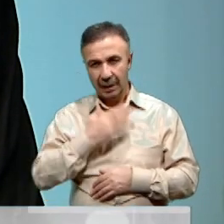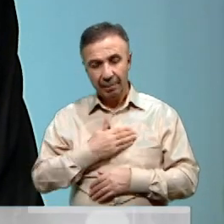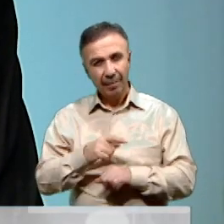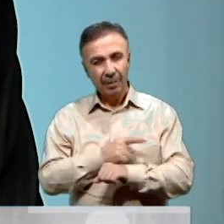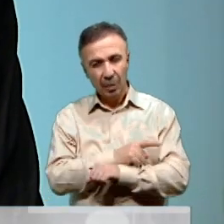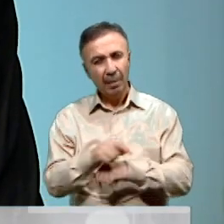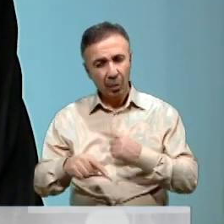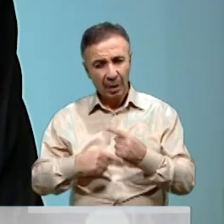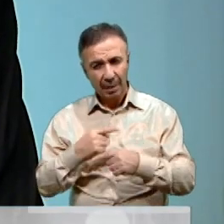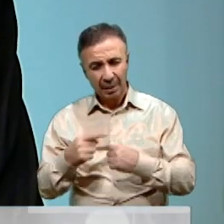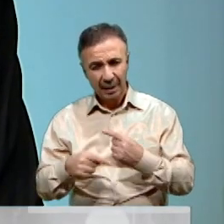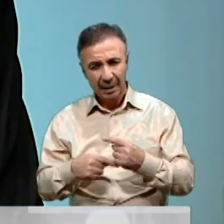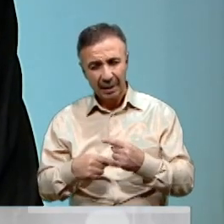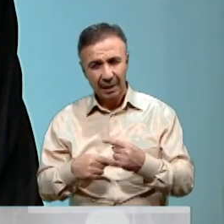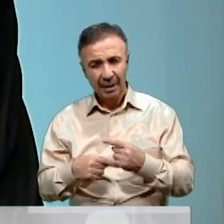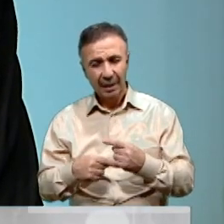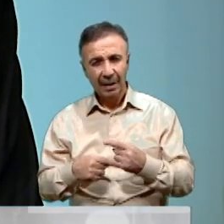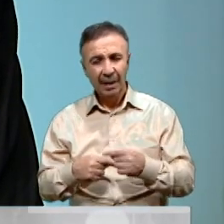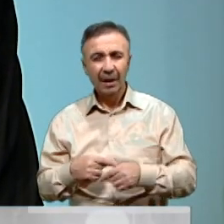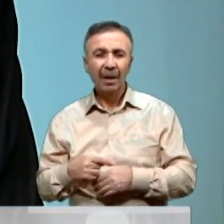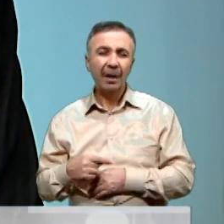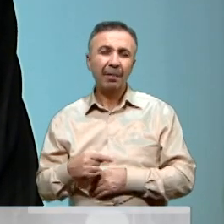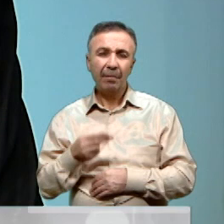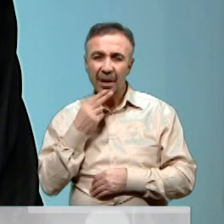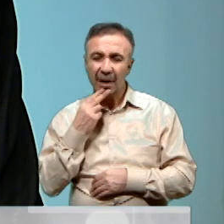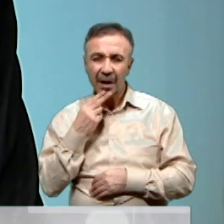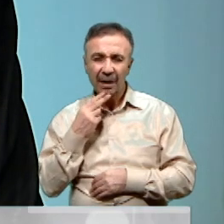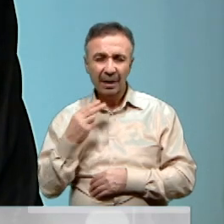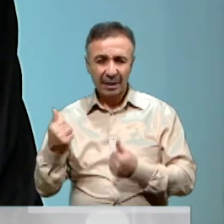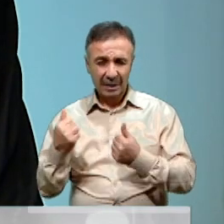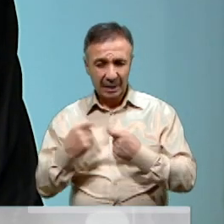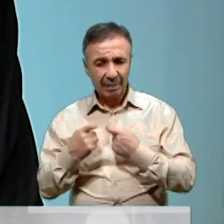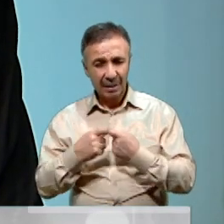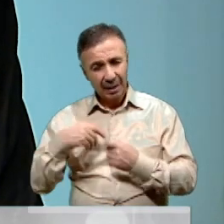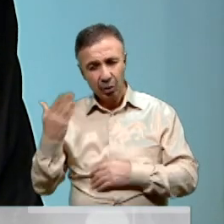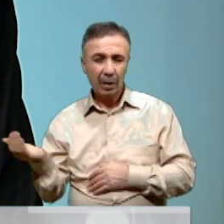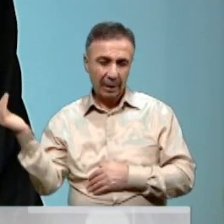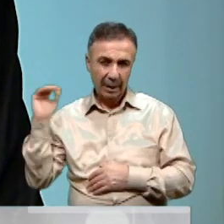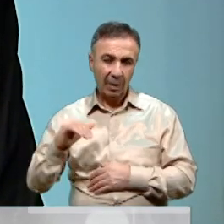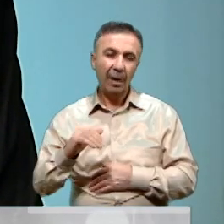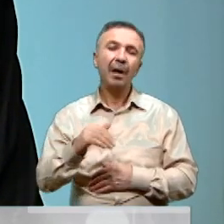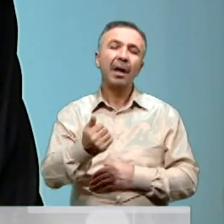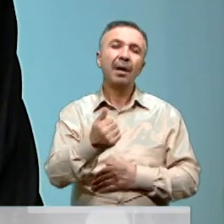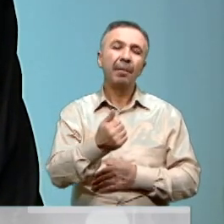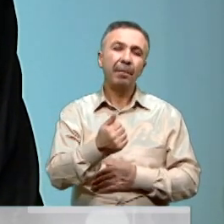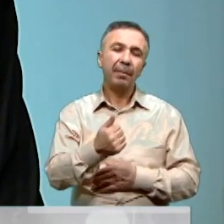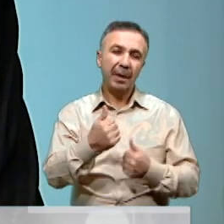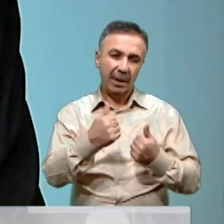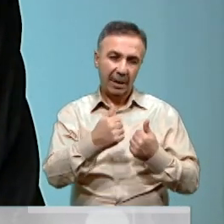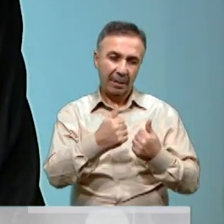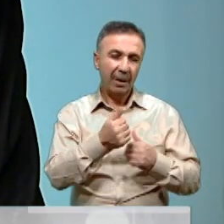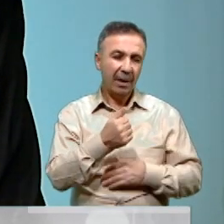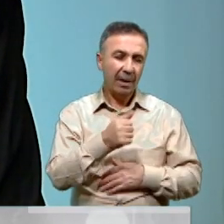bir cariye savaş sonrası getiriliyor bir beyefendi ile çağrıya geliyorlar